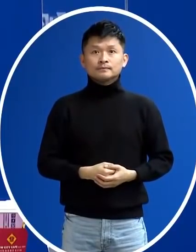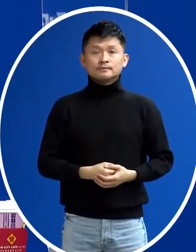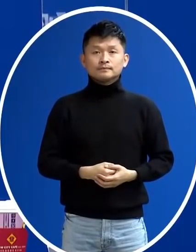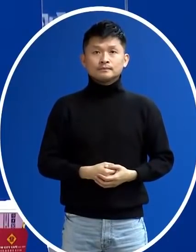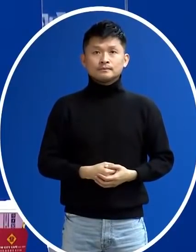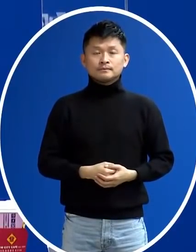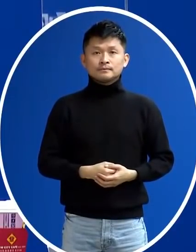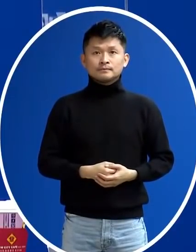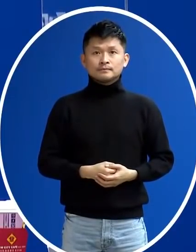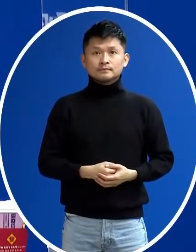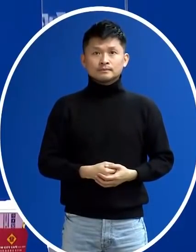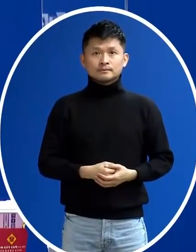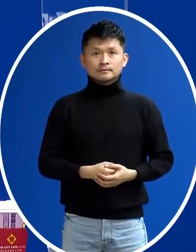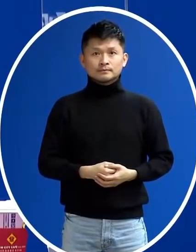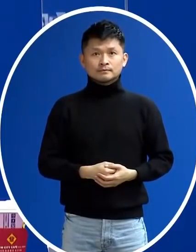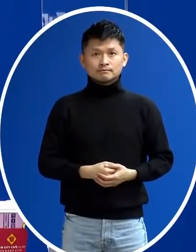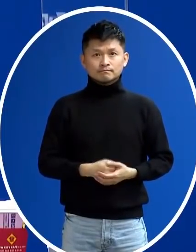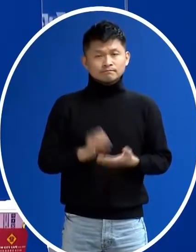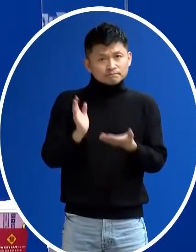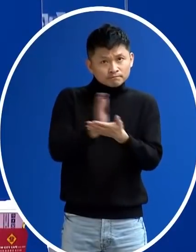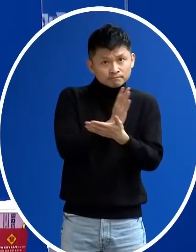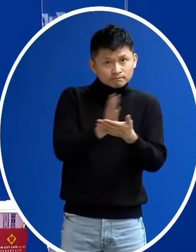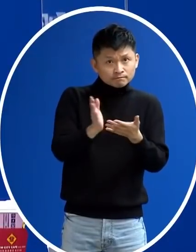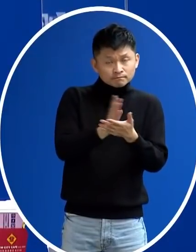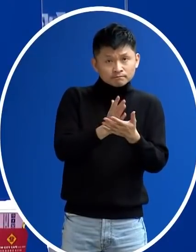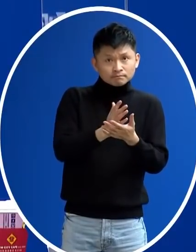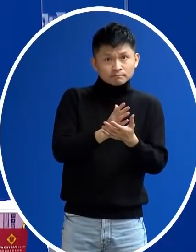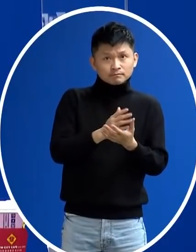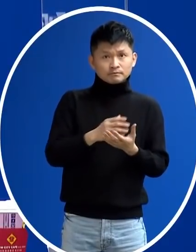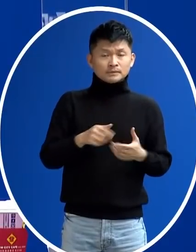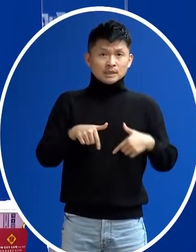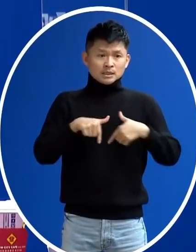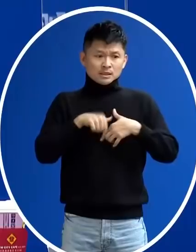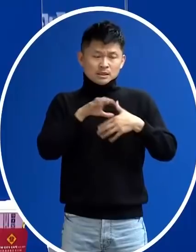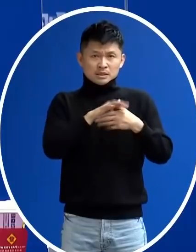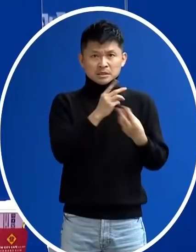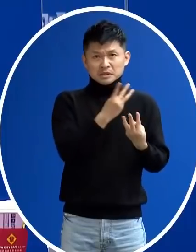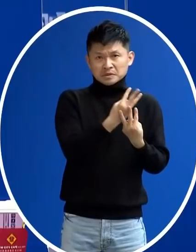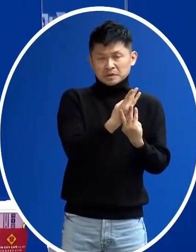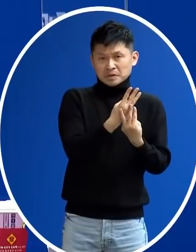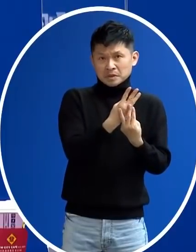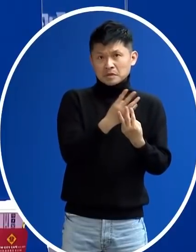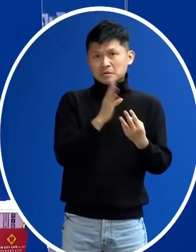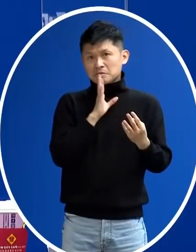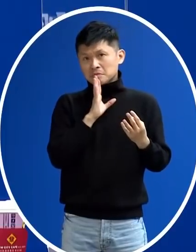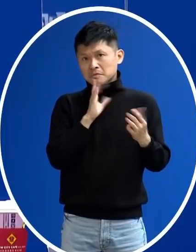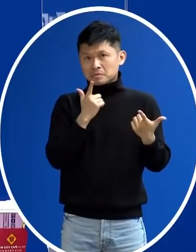法排除它是发生这个心肌炎的可能性哈，所以